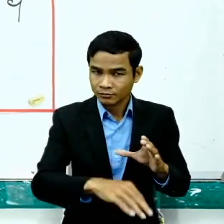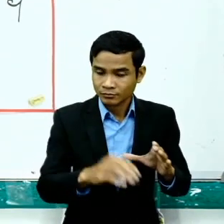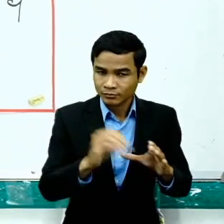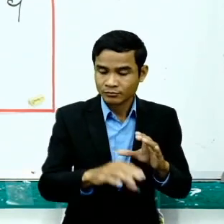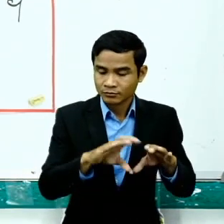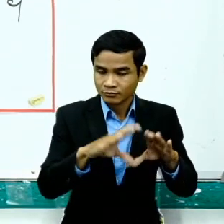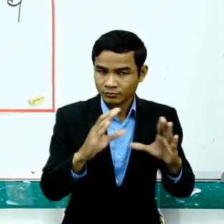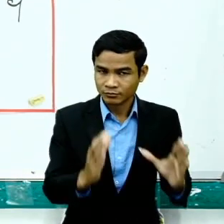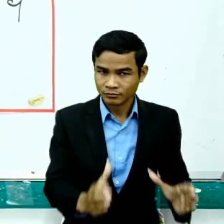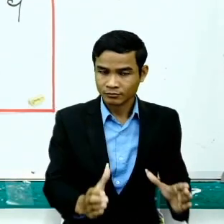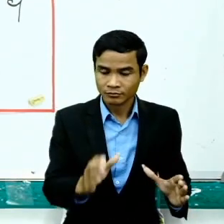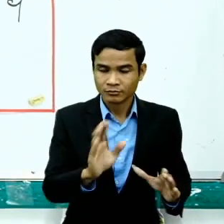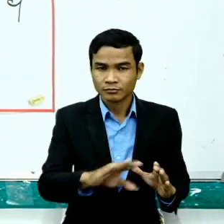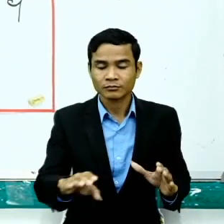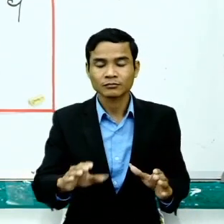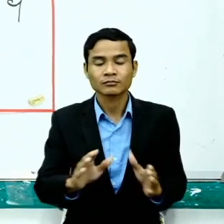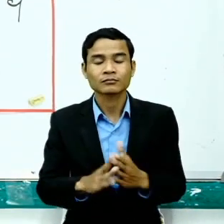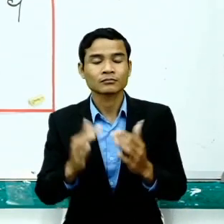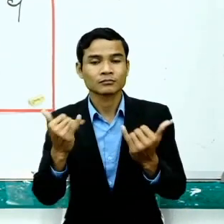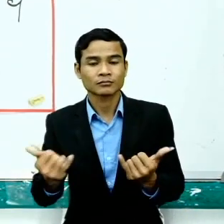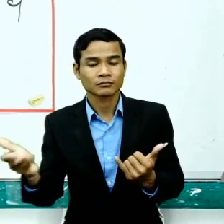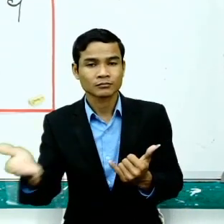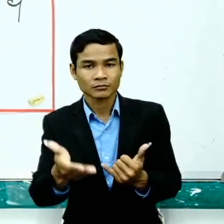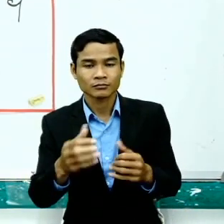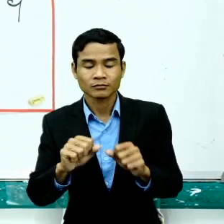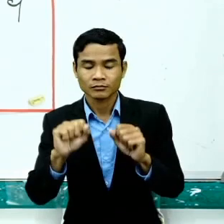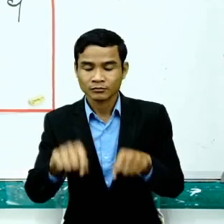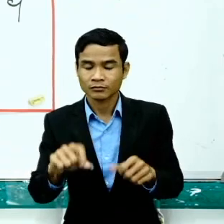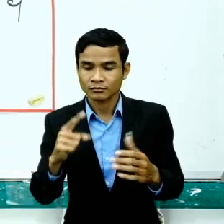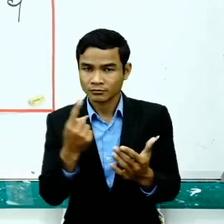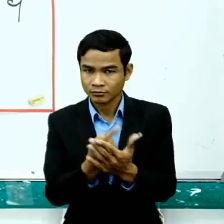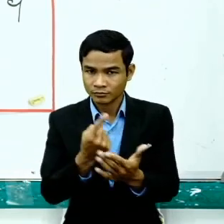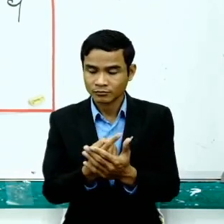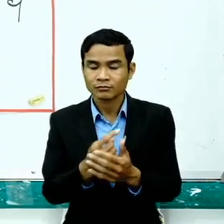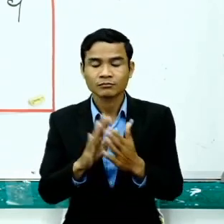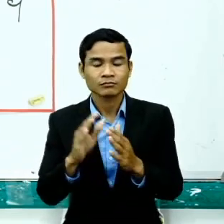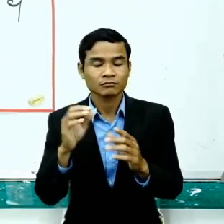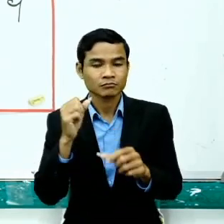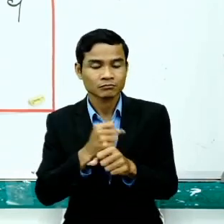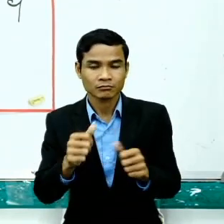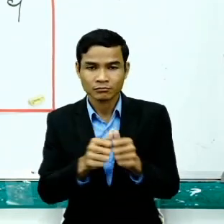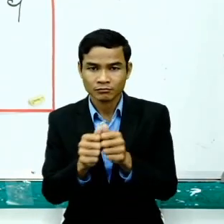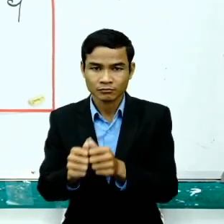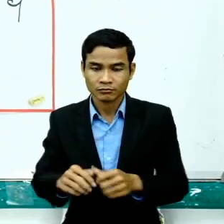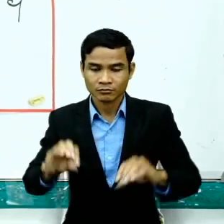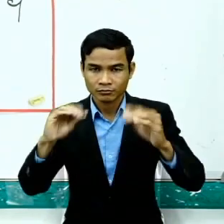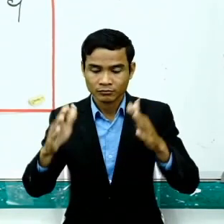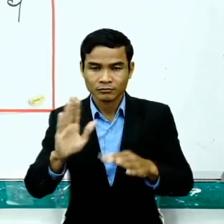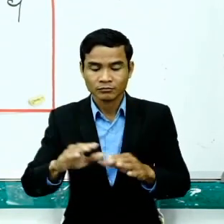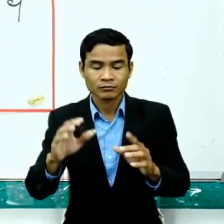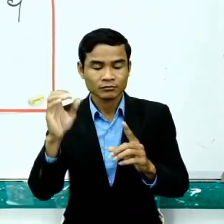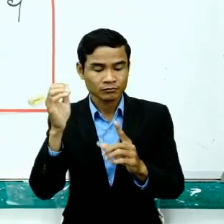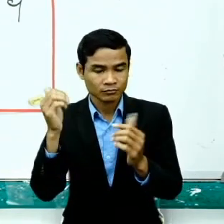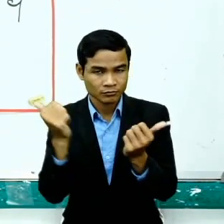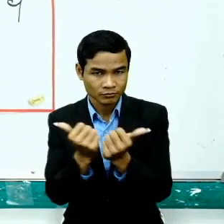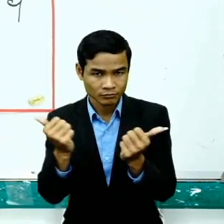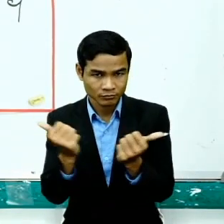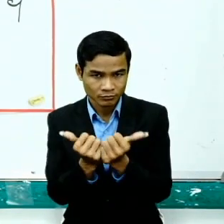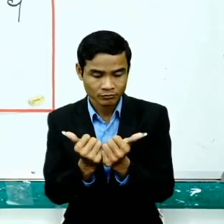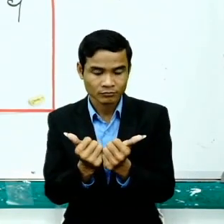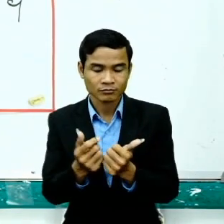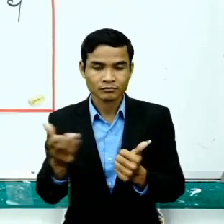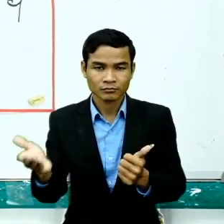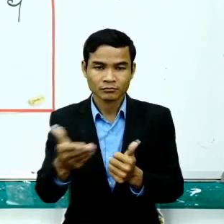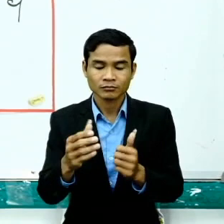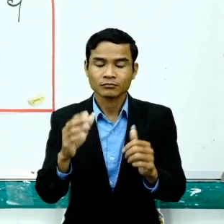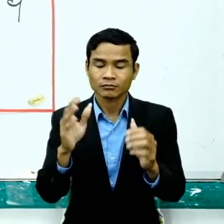sớm sầm ràm chà để xe con tự ọc này chà con cho rúm chà phơi cho mùi nhạc rồi tự ọc này chà dừng lập bái dừng lên lập bái